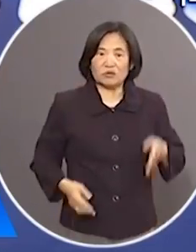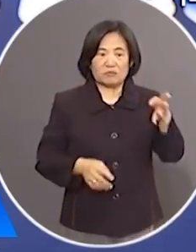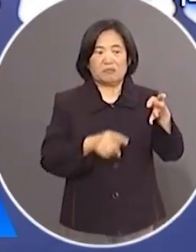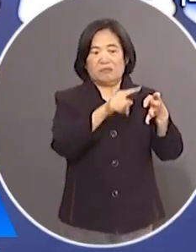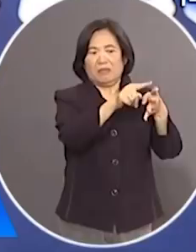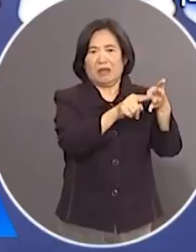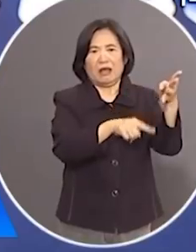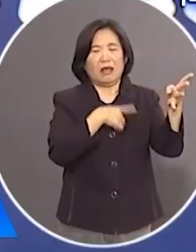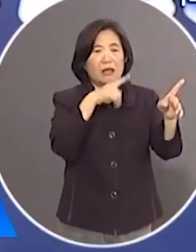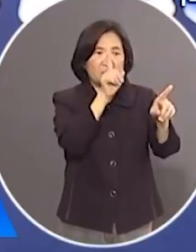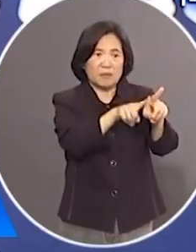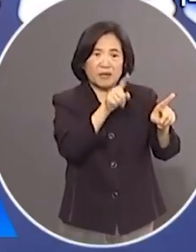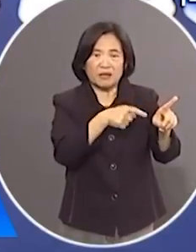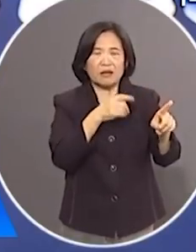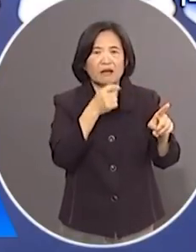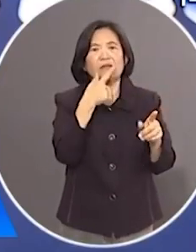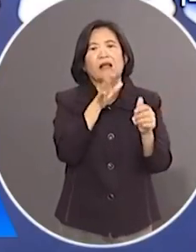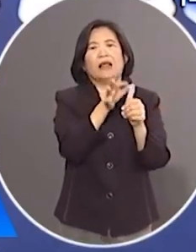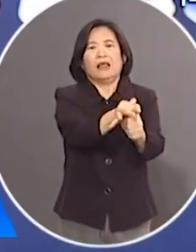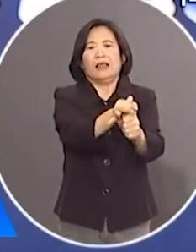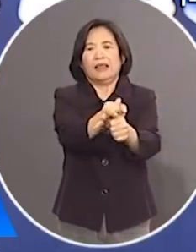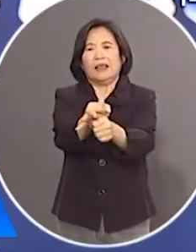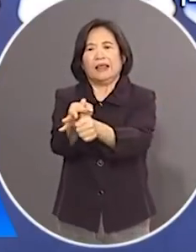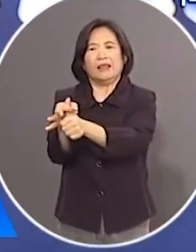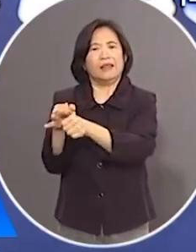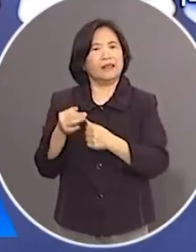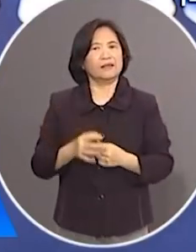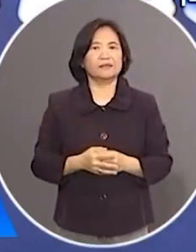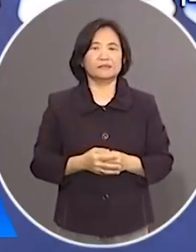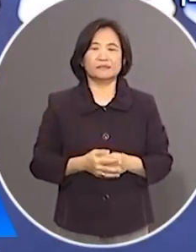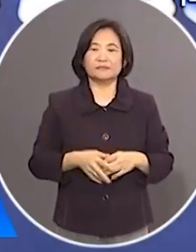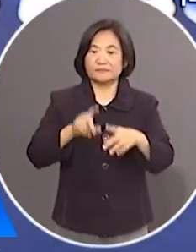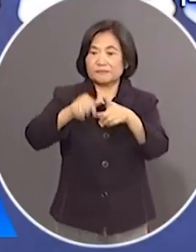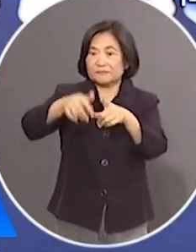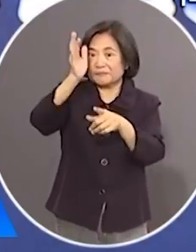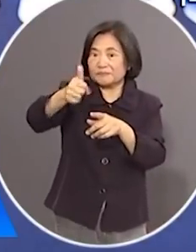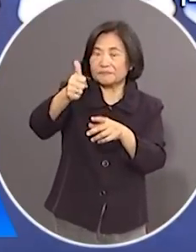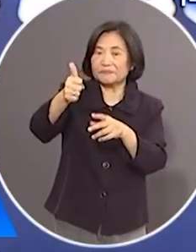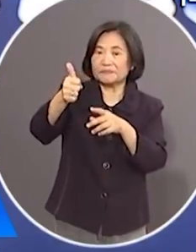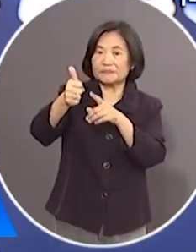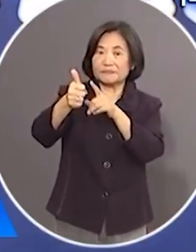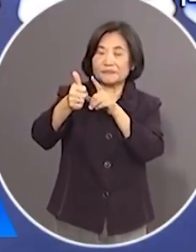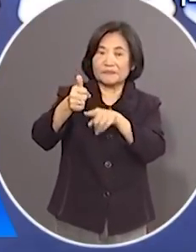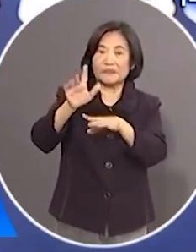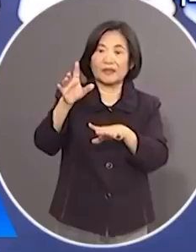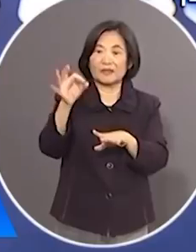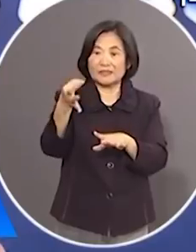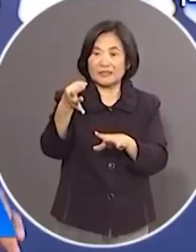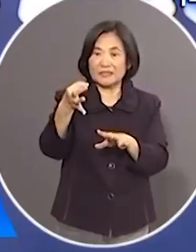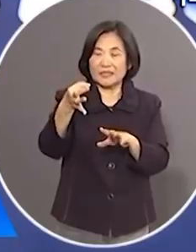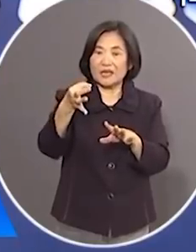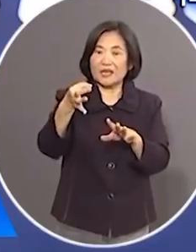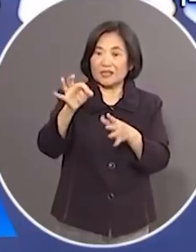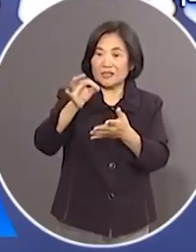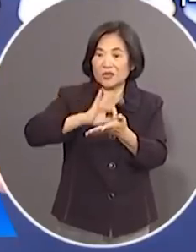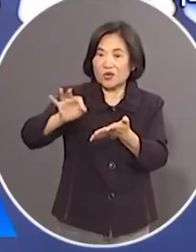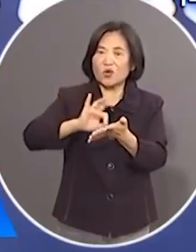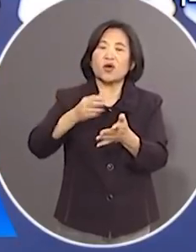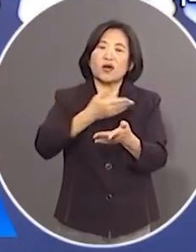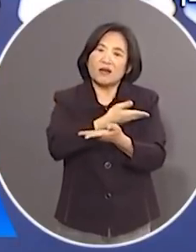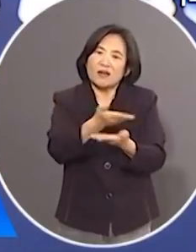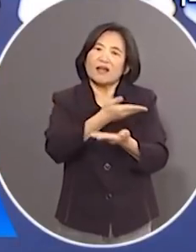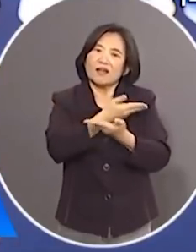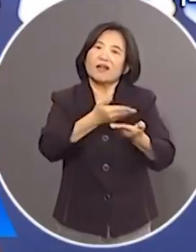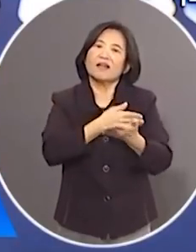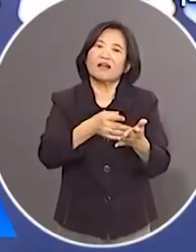展。我们可以让老板、让资方的成本不要降低，但是要放宽弹